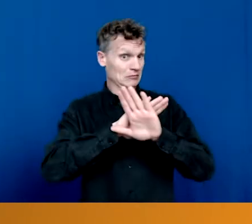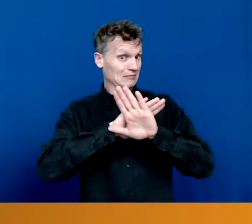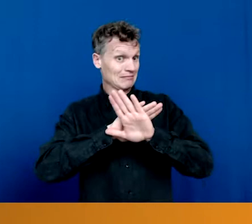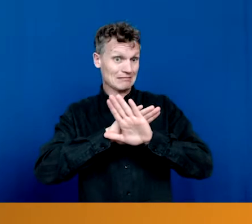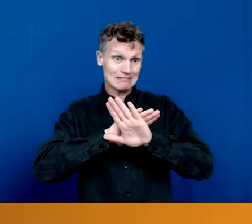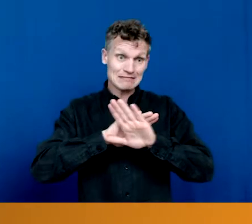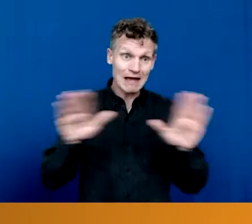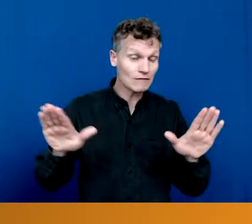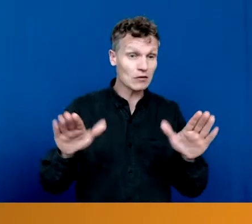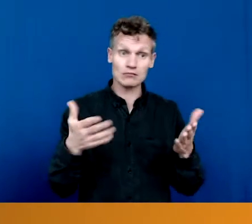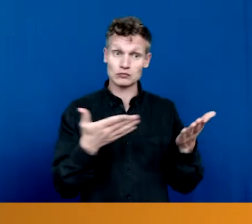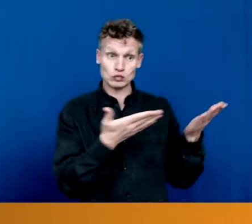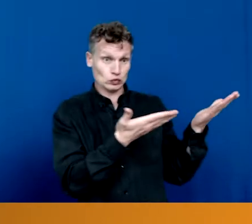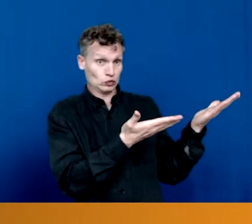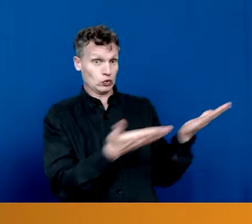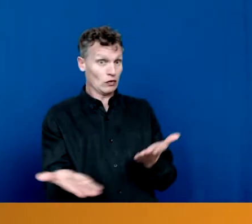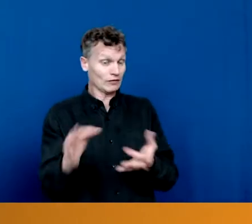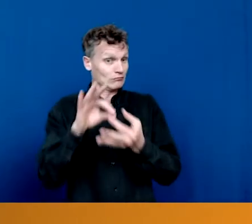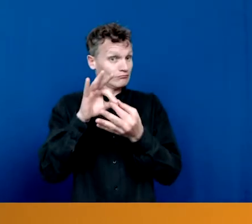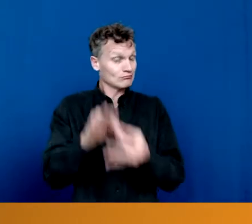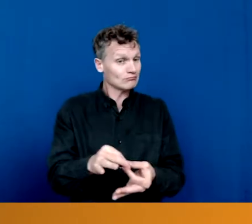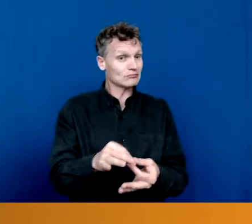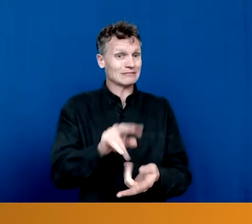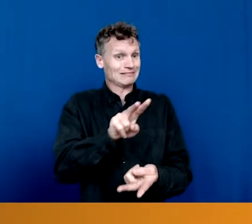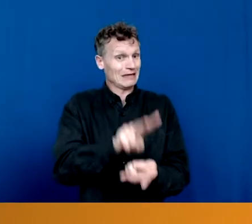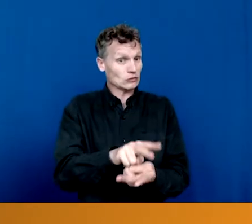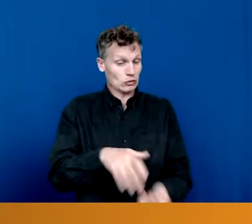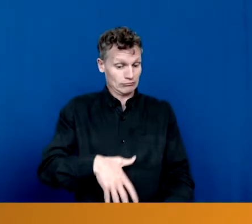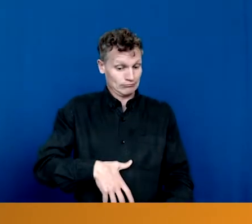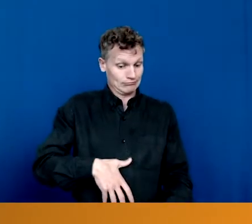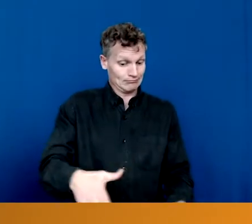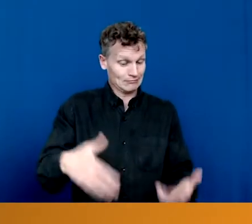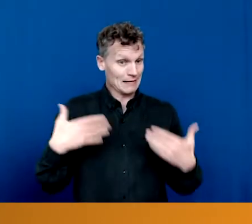aucun service de santé sexuelle et reproductive.